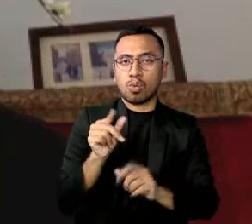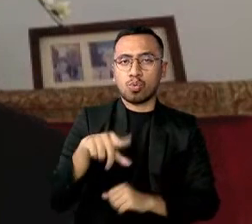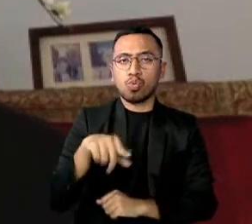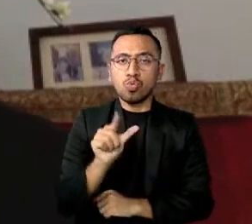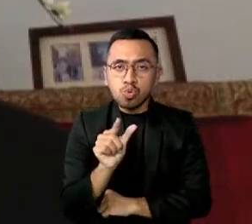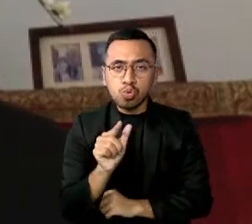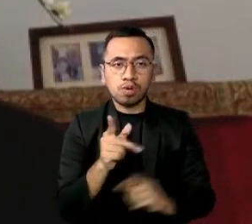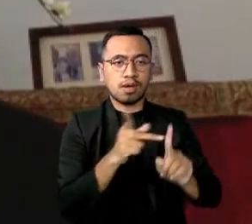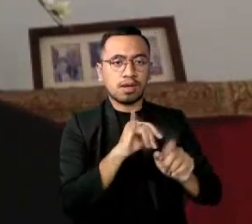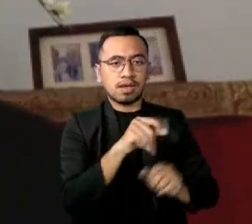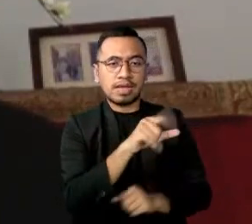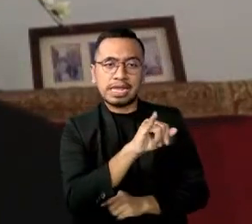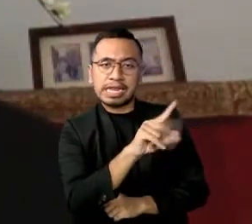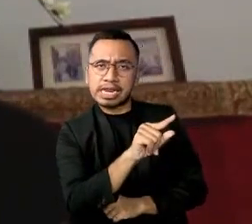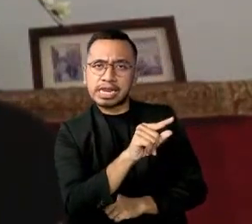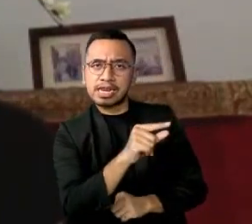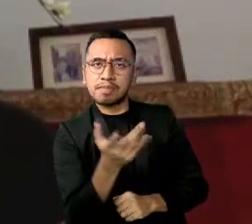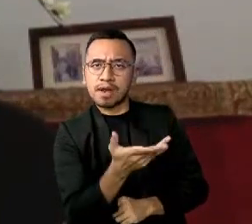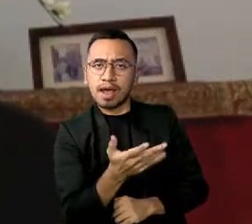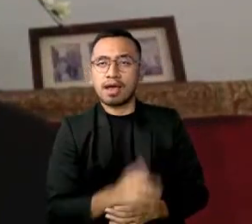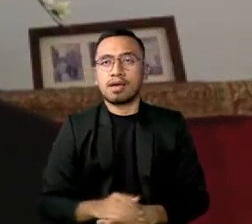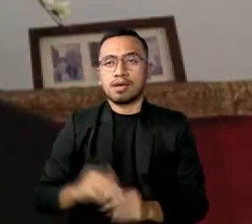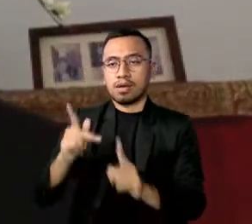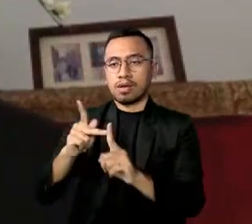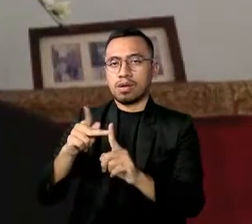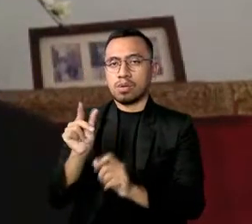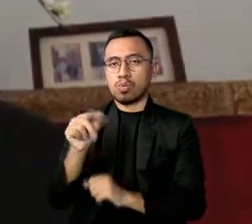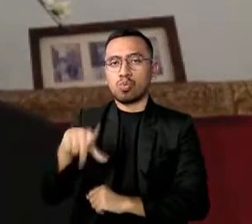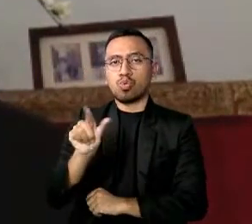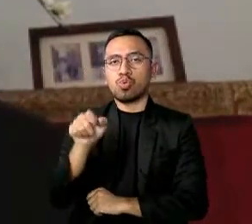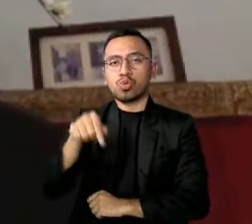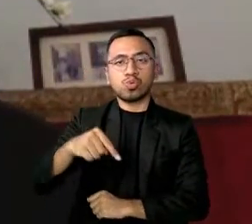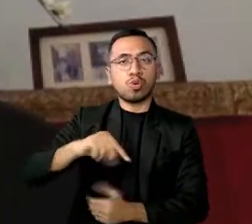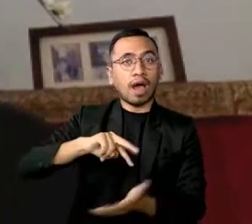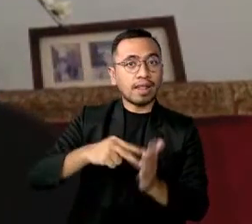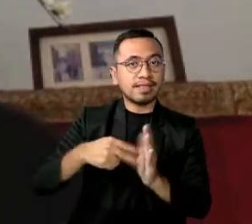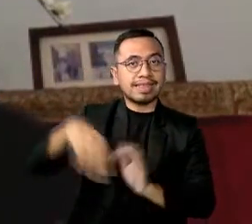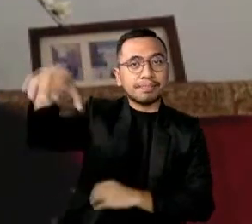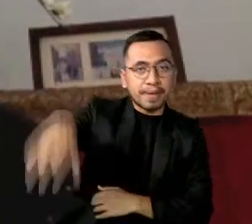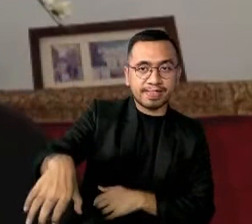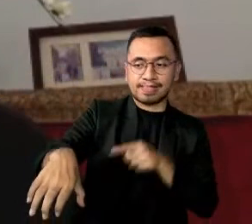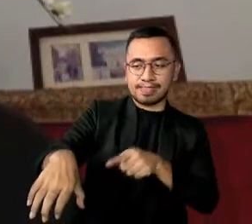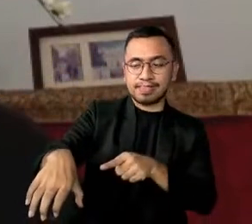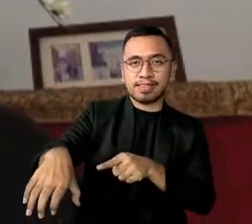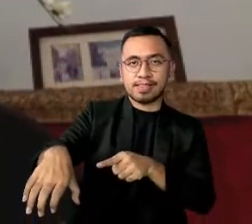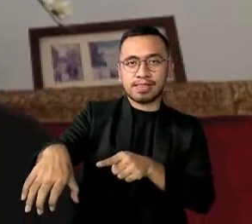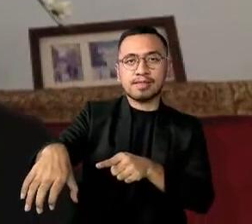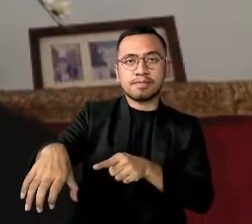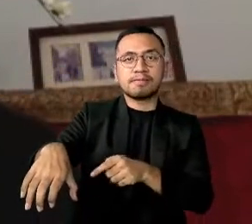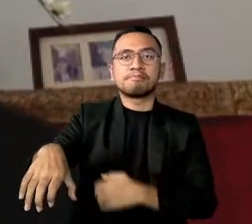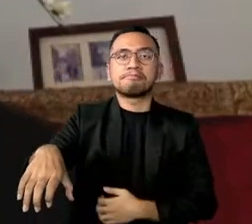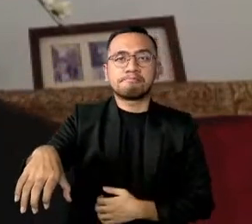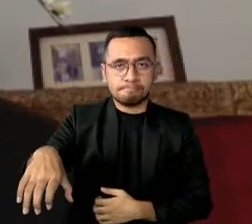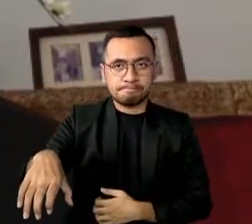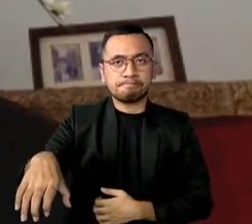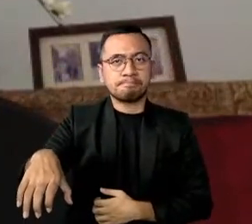ditegaskan lagi di ulu itu adalah di wilayah jadi dihulu itu adalah berbasiskan